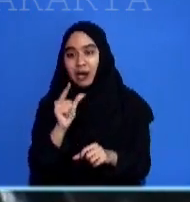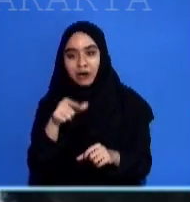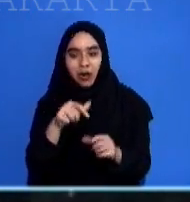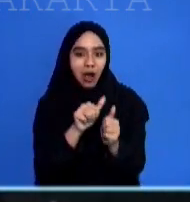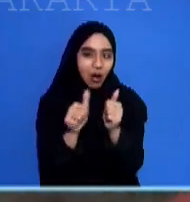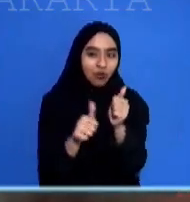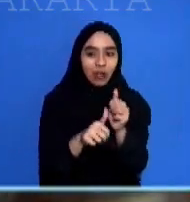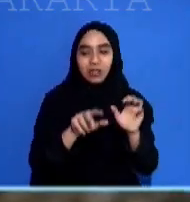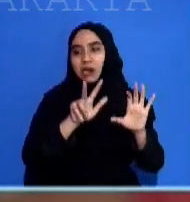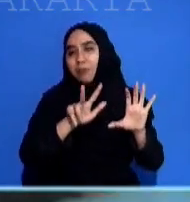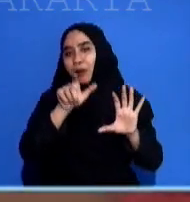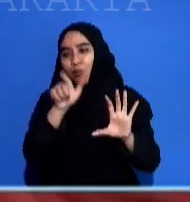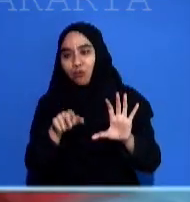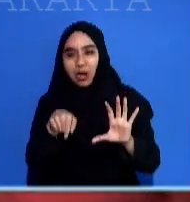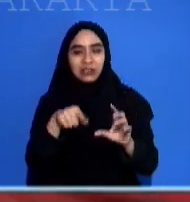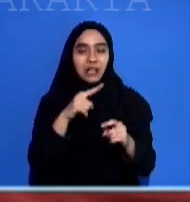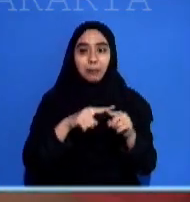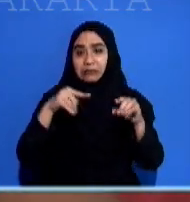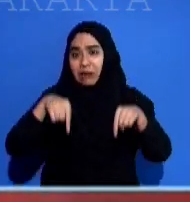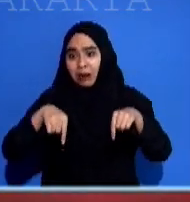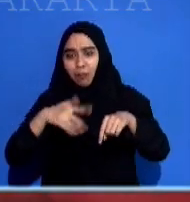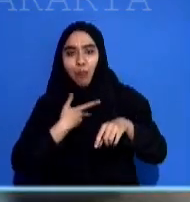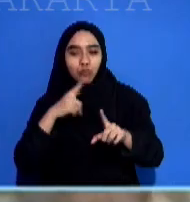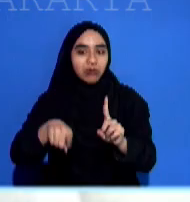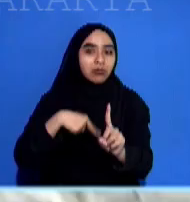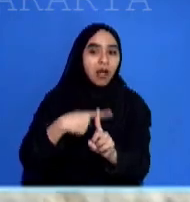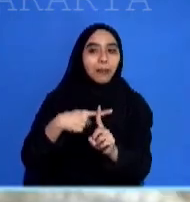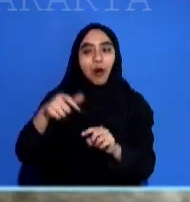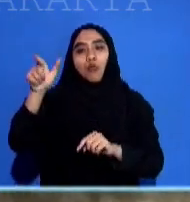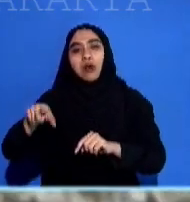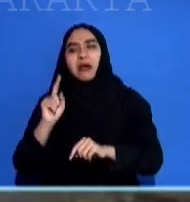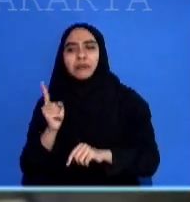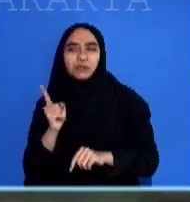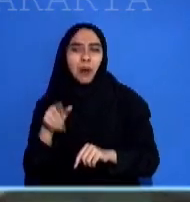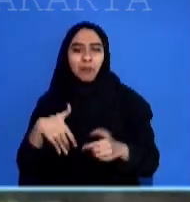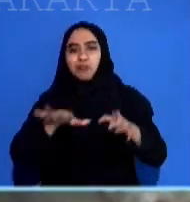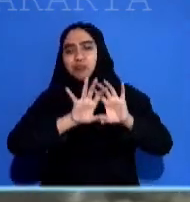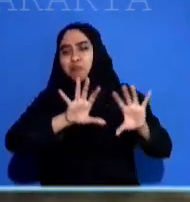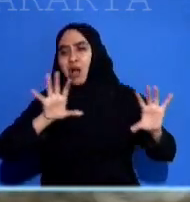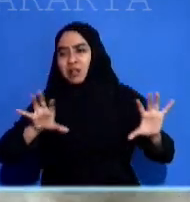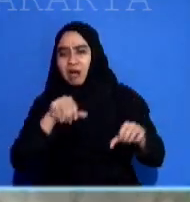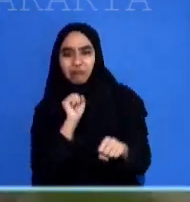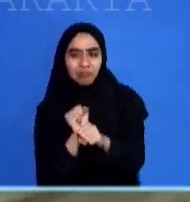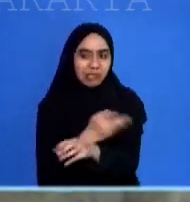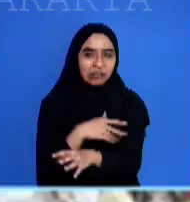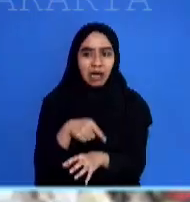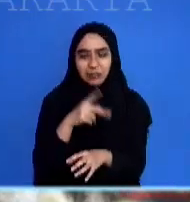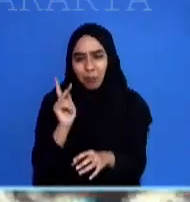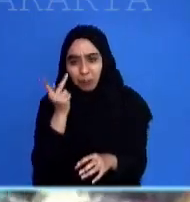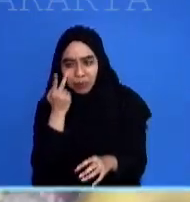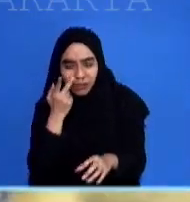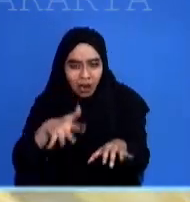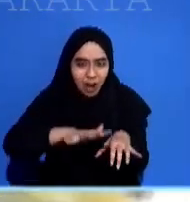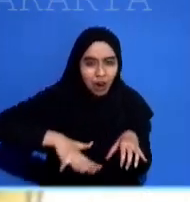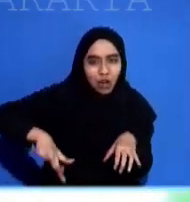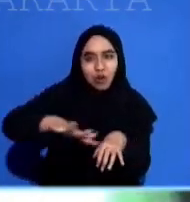tambah bab Menik kangge ngaweki over kapasitas ingkang Nani dumateng lingkungan utaminipun gandanipun mekaten